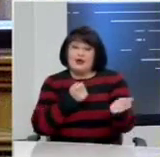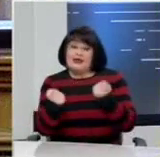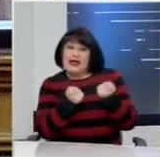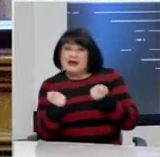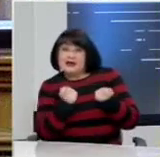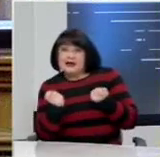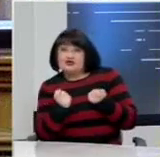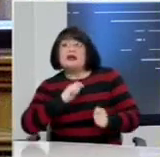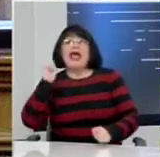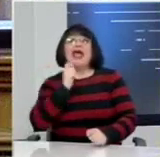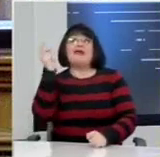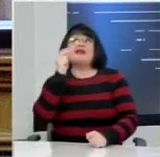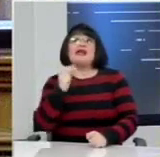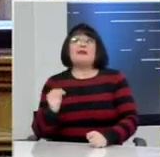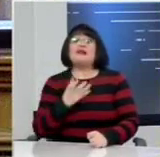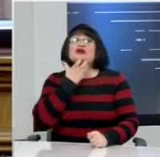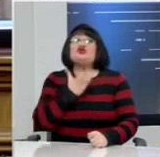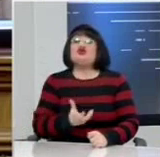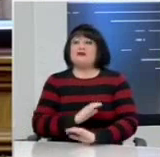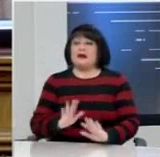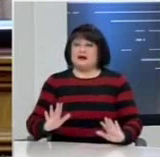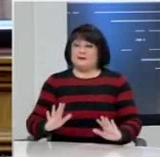διαχειρίζονται εθνικά θέματα κρίσιμα.